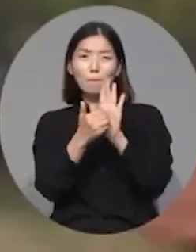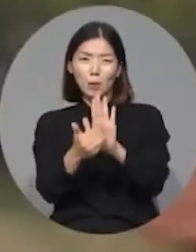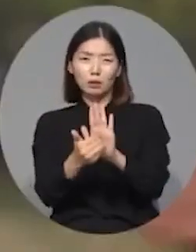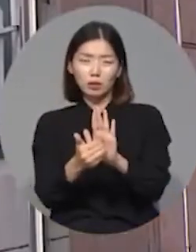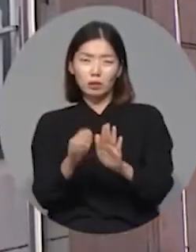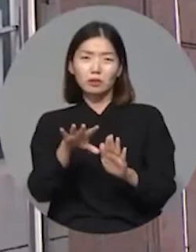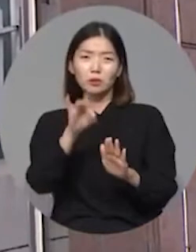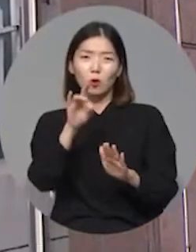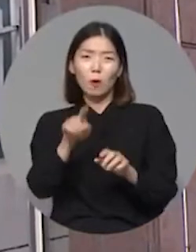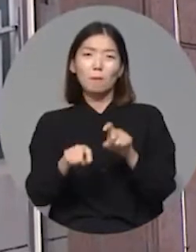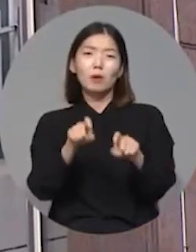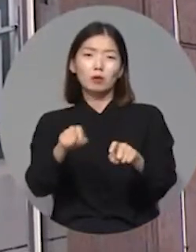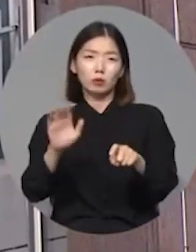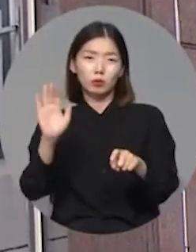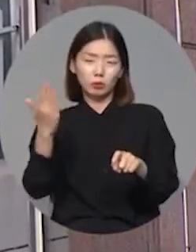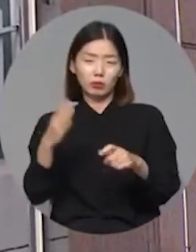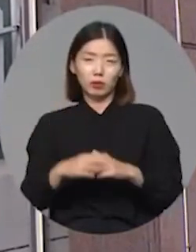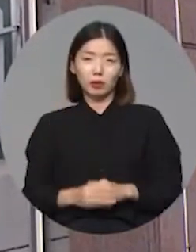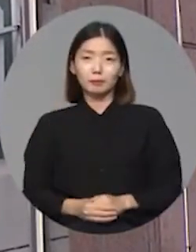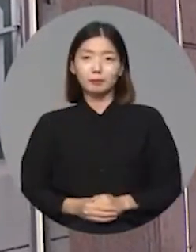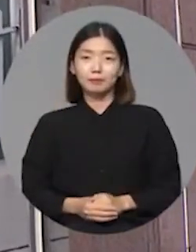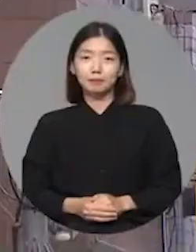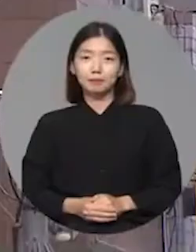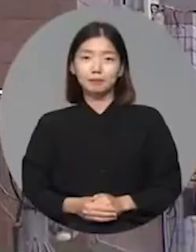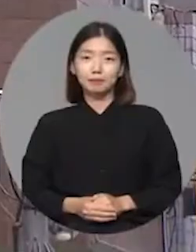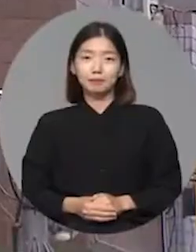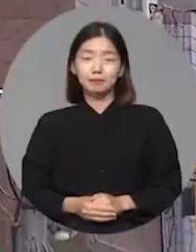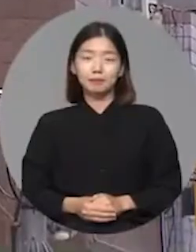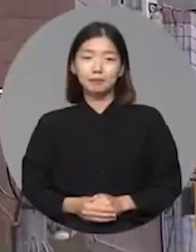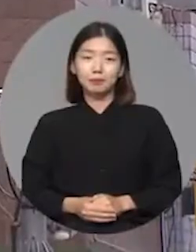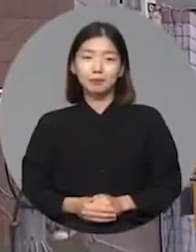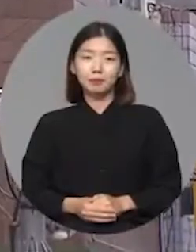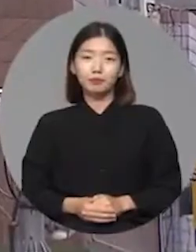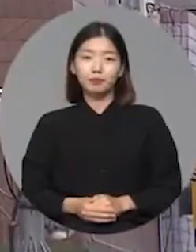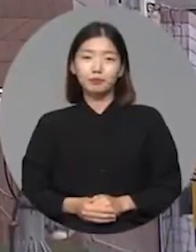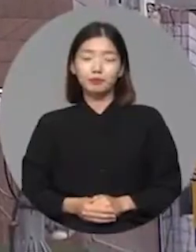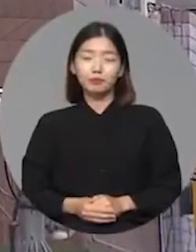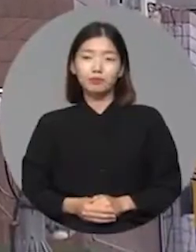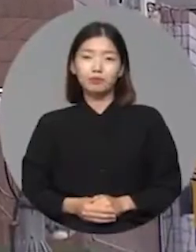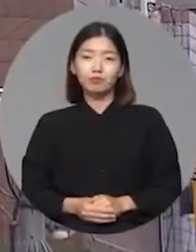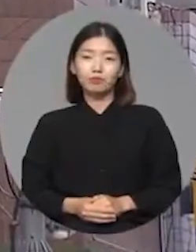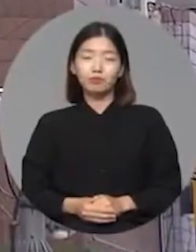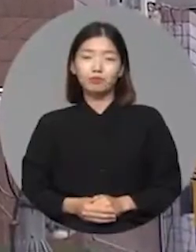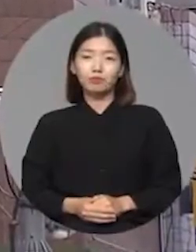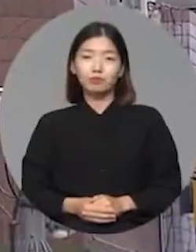첫 단추를 끼울 수 있을지 주목됩니다. MBC 뉴스 조수영입니다.